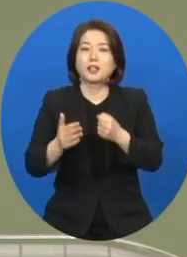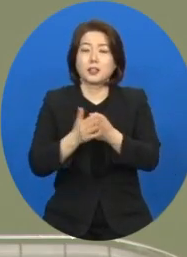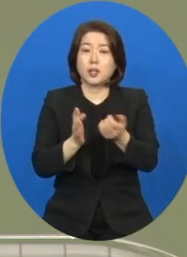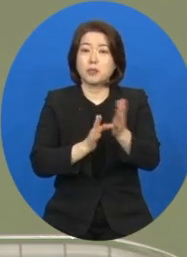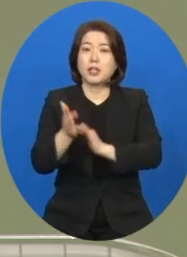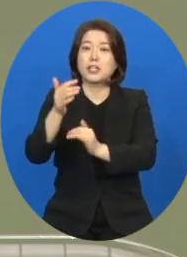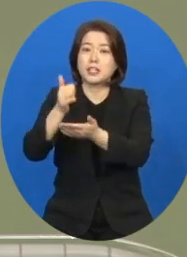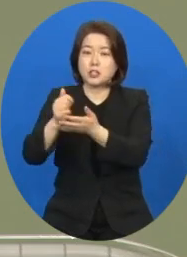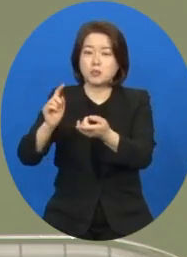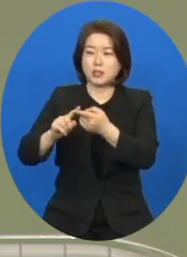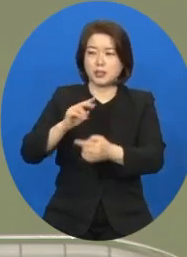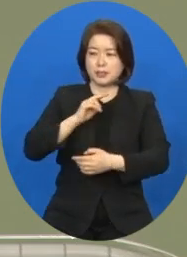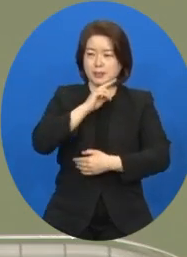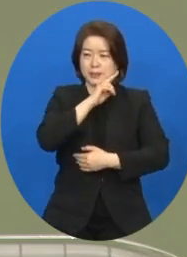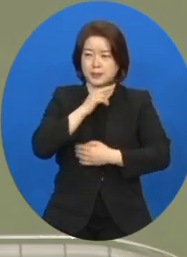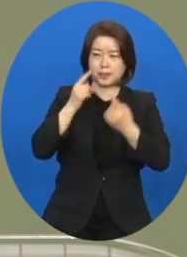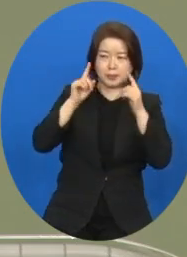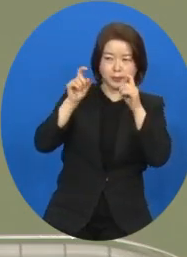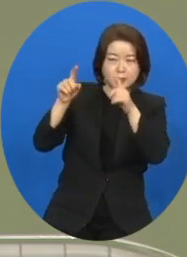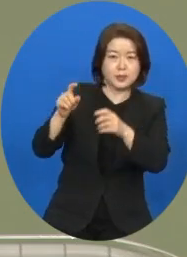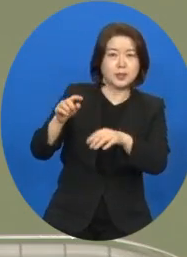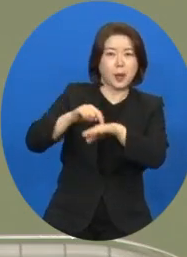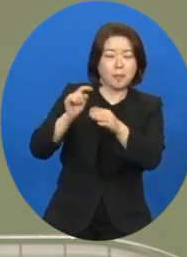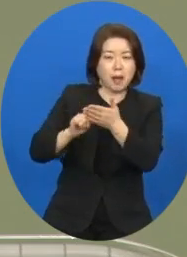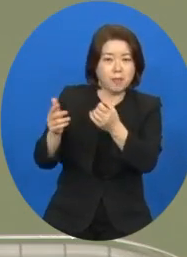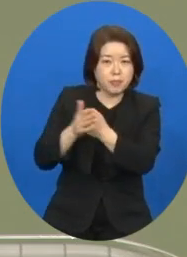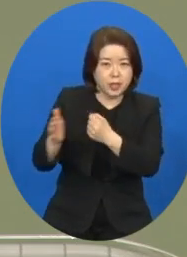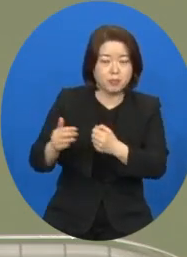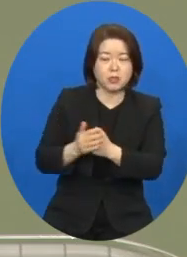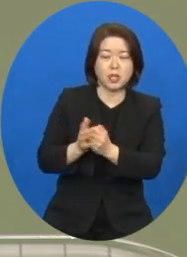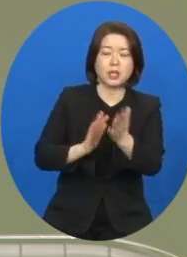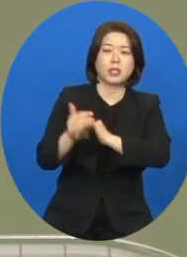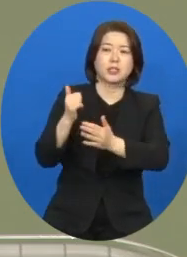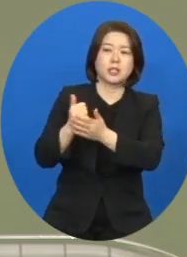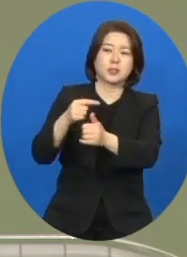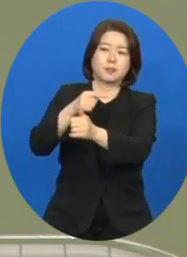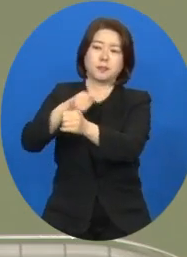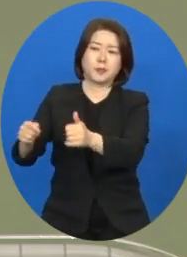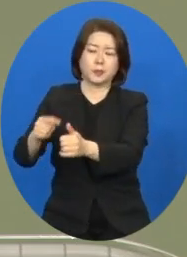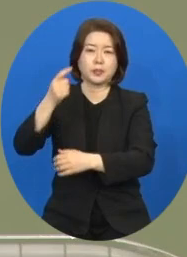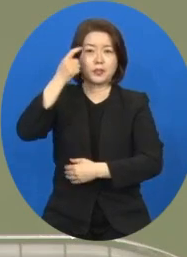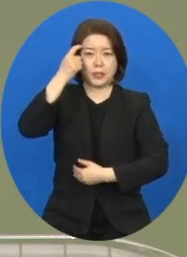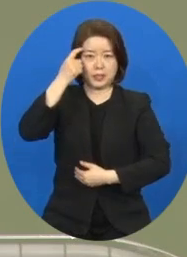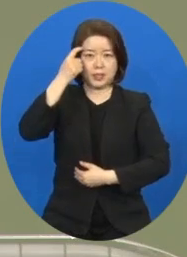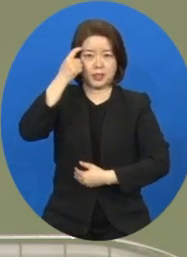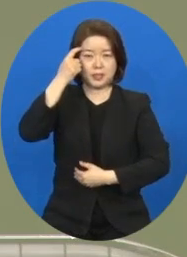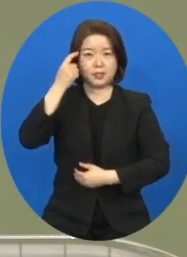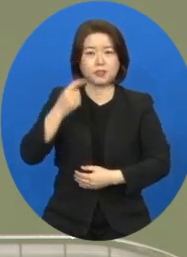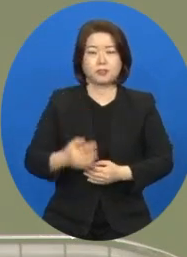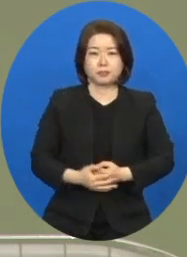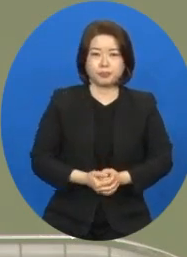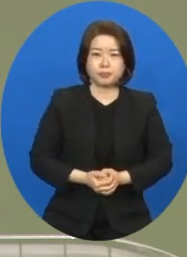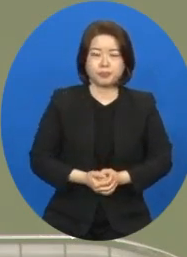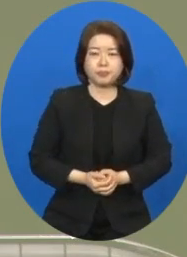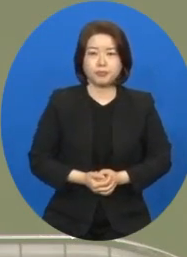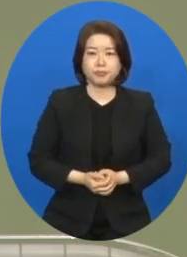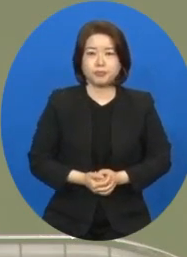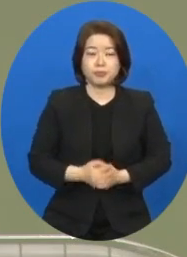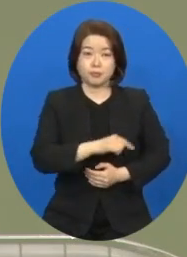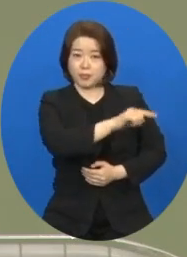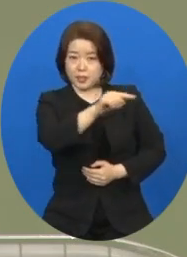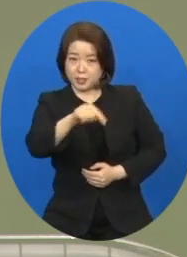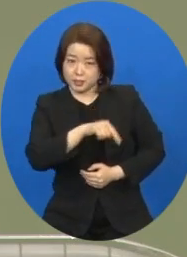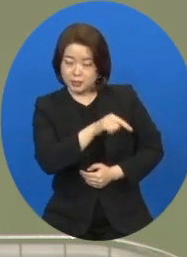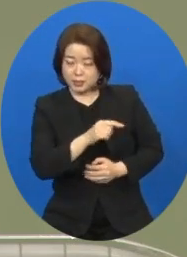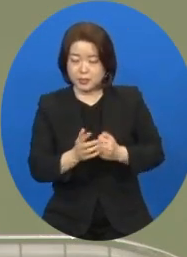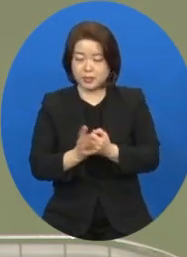대해서 시기하고 질투하는 마음으로 예수님을 죽이려고까지 생각을 한 겁니다. 사실 그들이